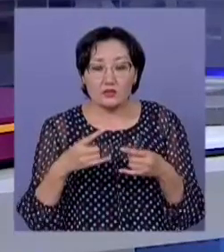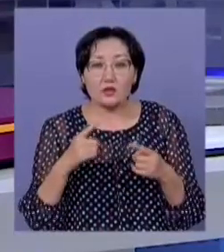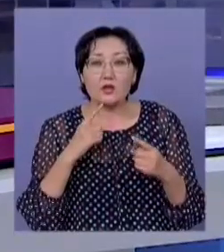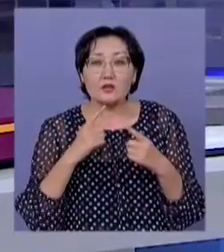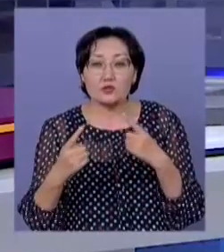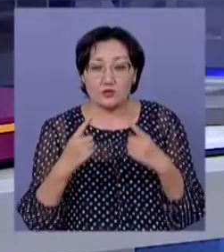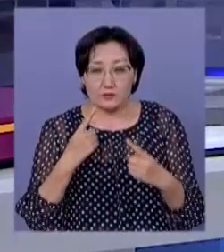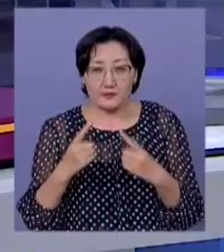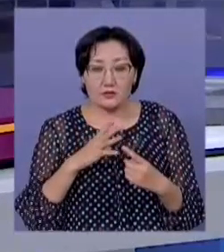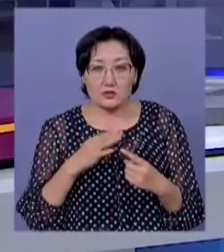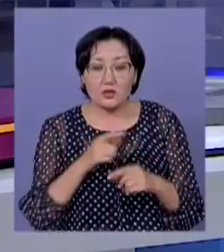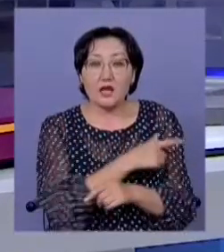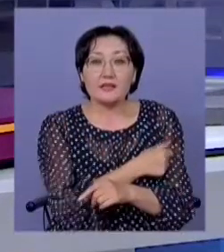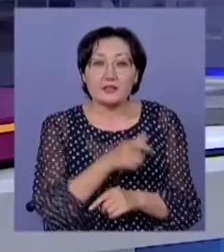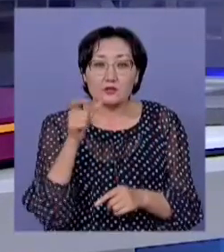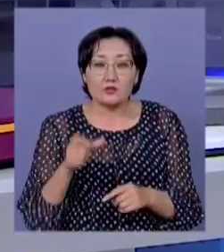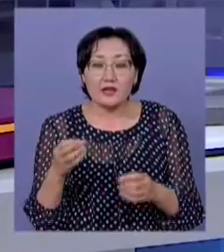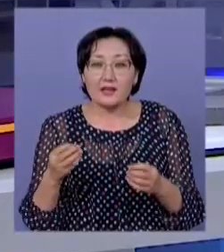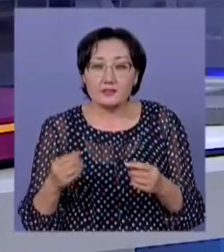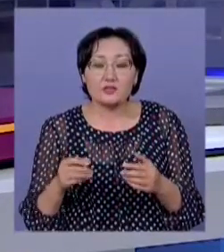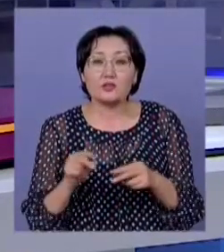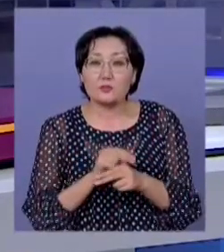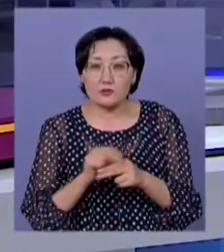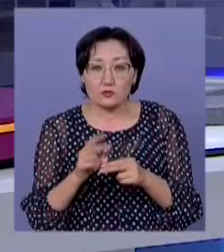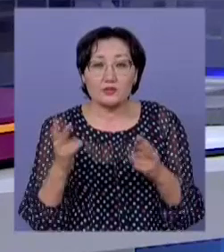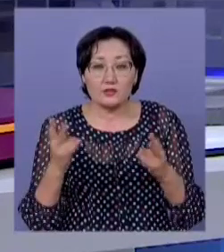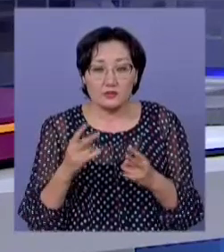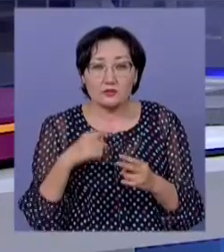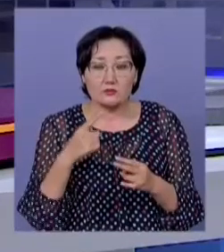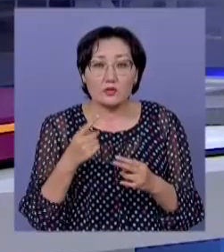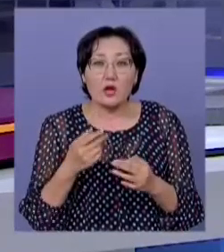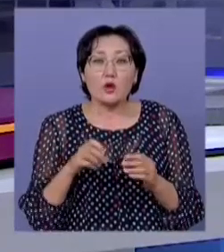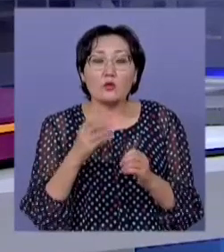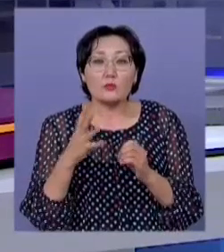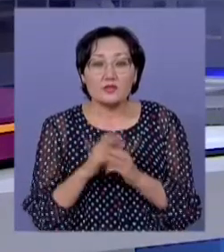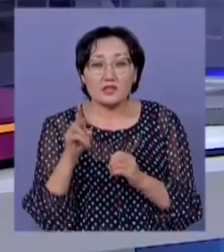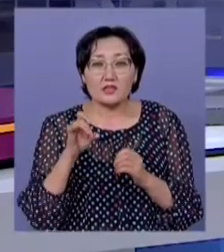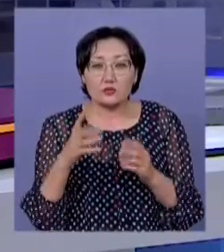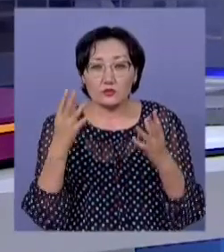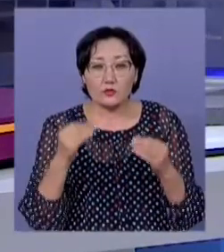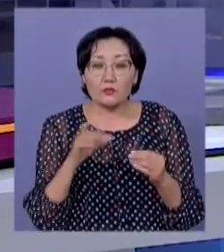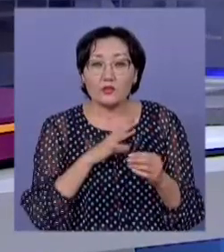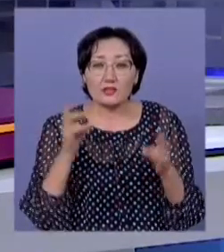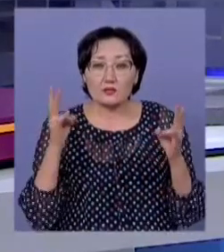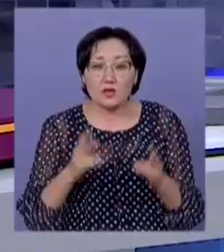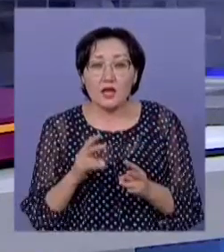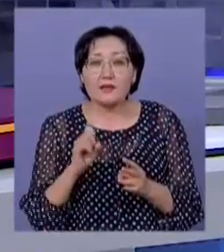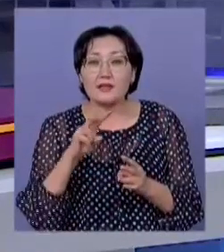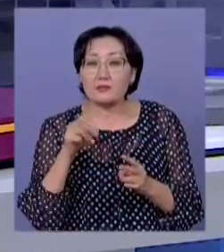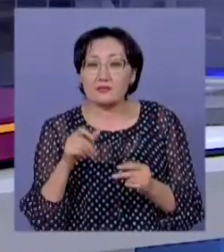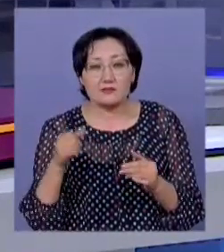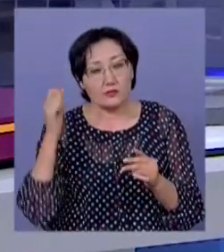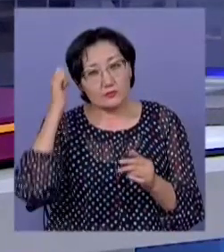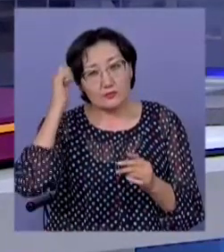сұхбат берді. Дәрігерлер оған әлі де біраз уақыт емделу қажет дейді. 15-42 күні болған апатты Эльмира тіпті